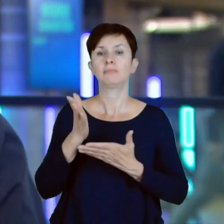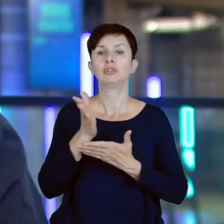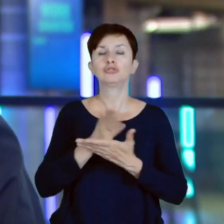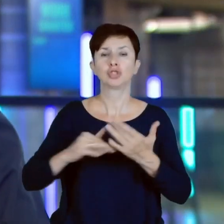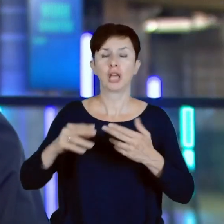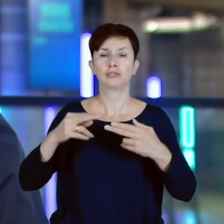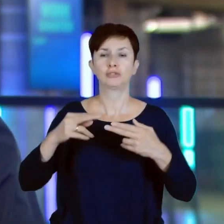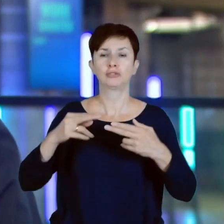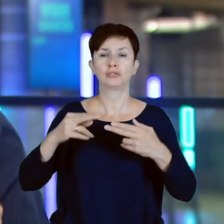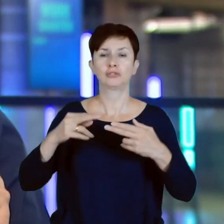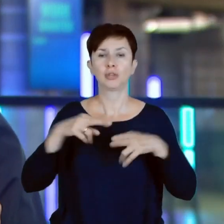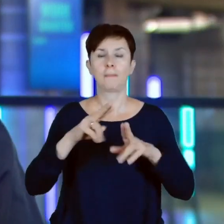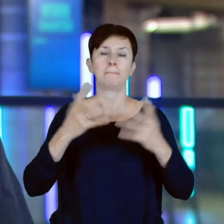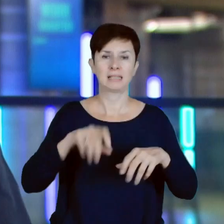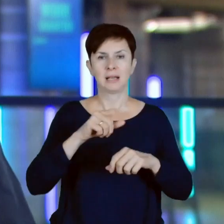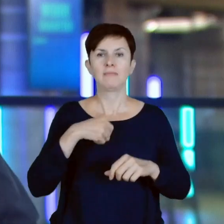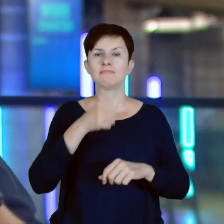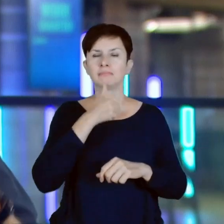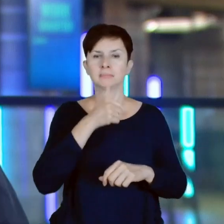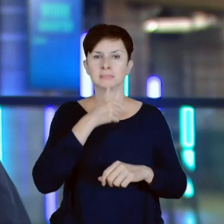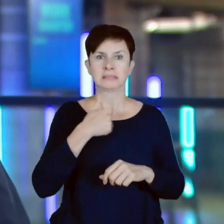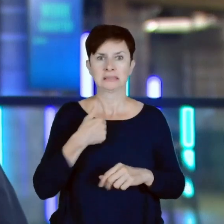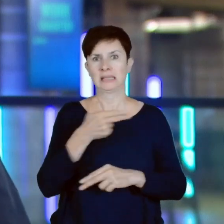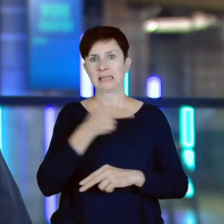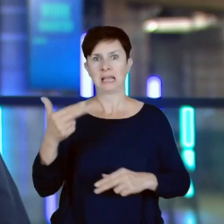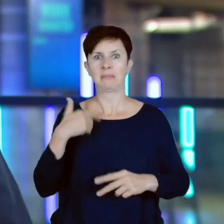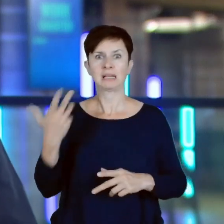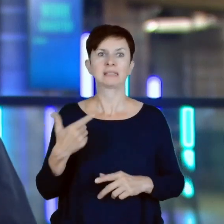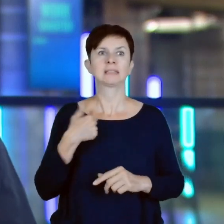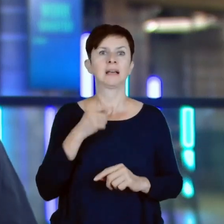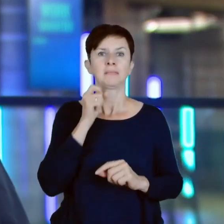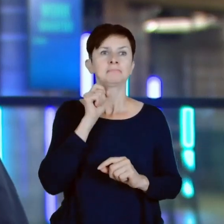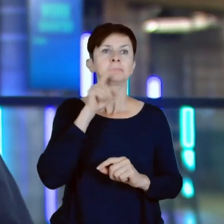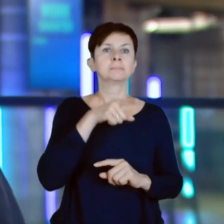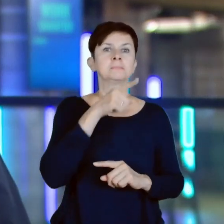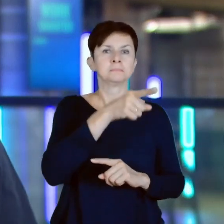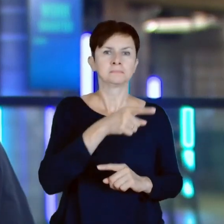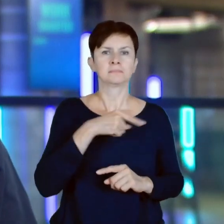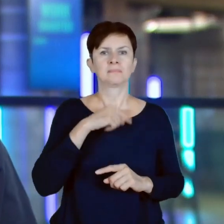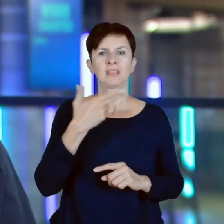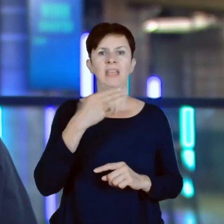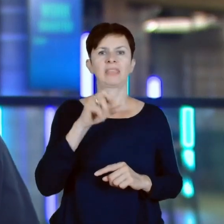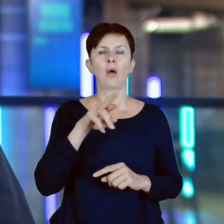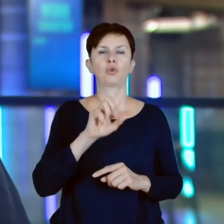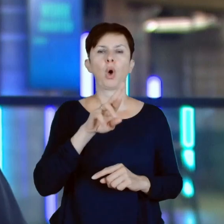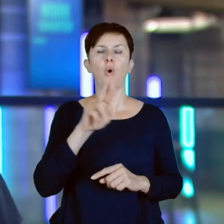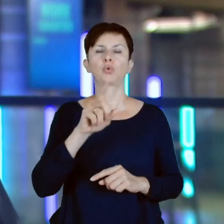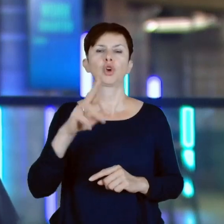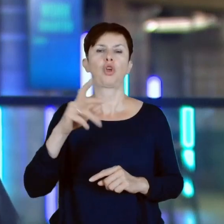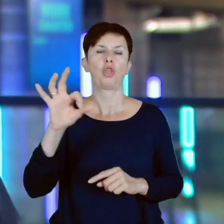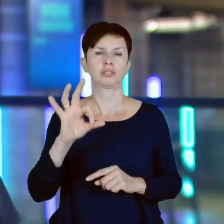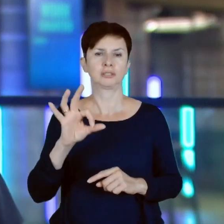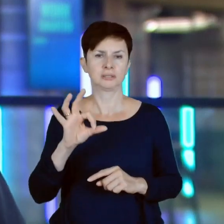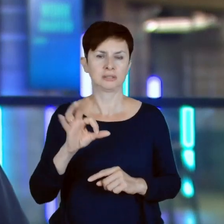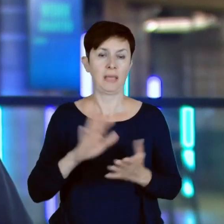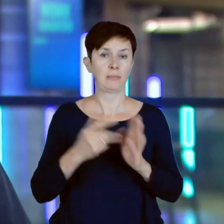dział HR-u i spróbujmy się przebić z tematem na przykład neuroróżnorodności. A akurat wydaje mi się, że osoby, które nas słuchają, jest szansa, że